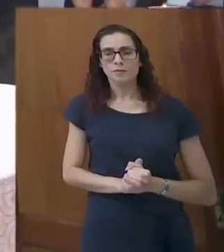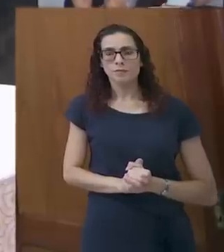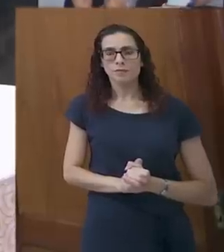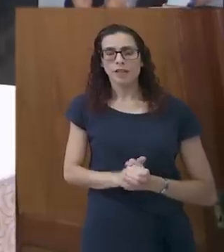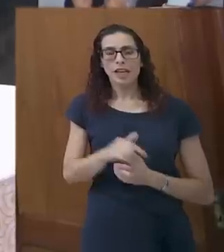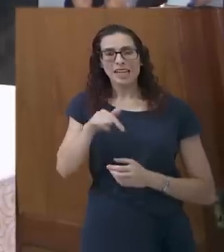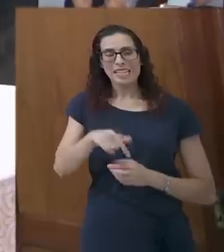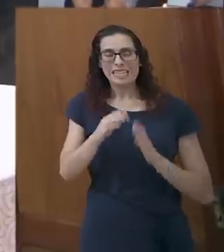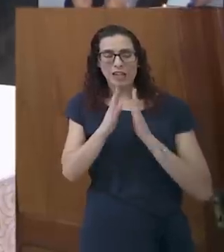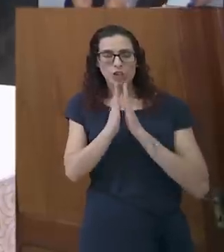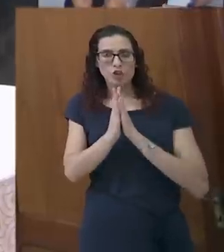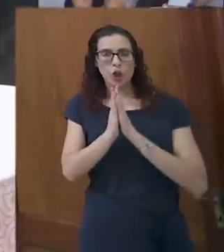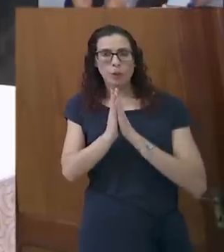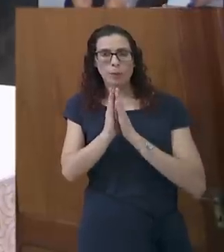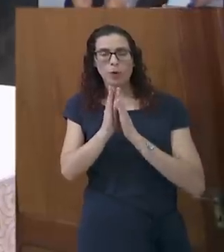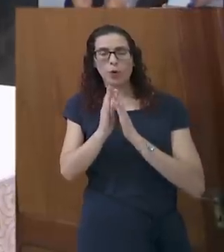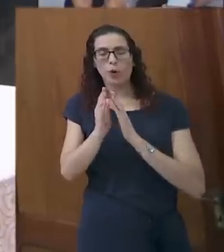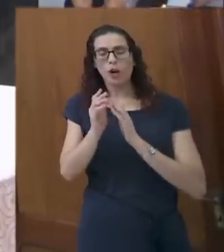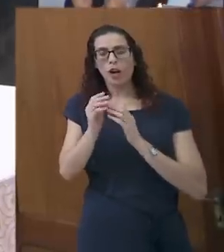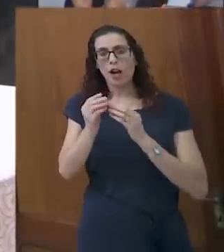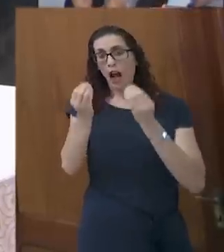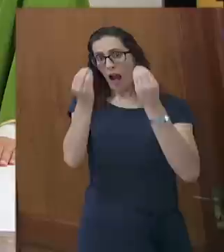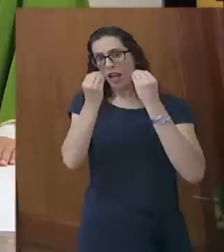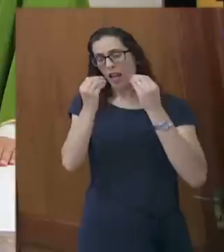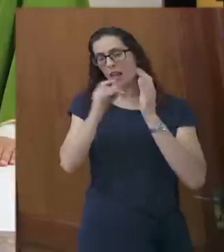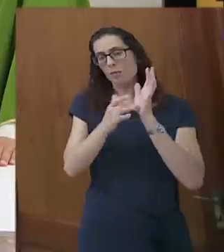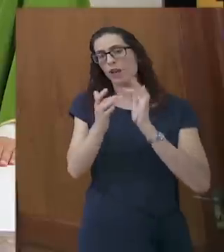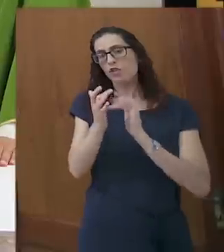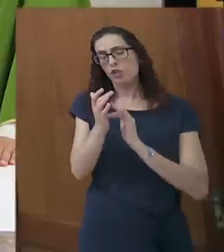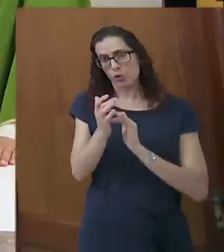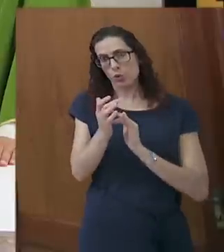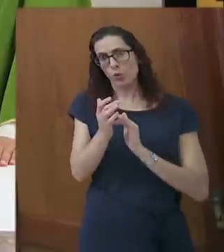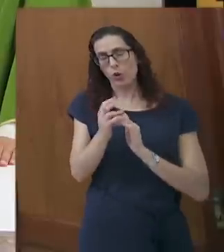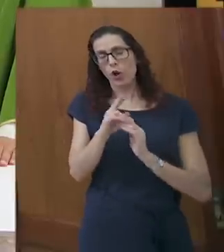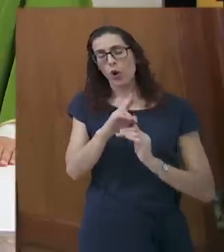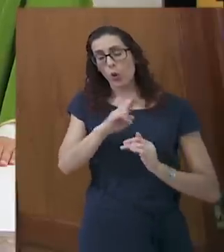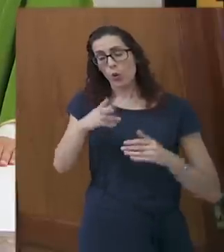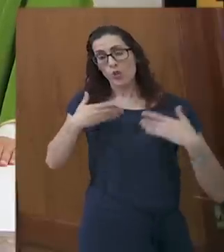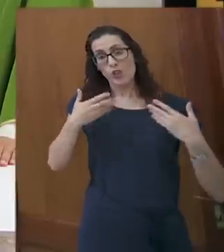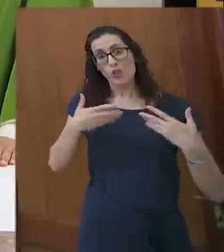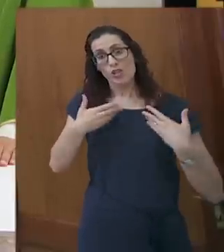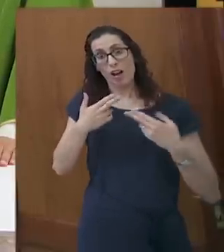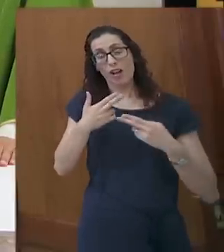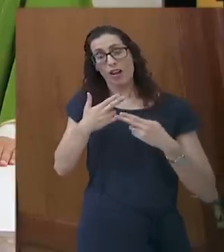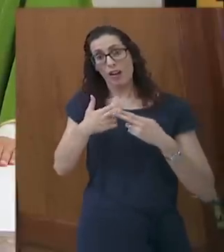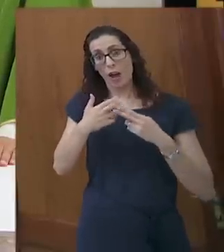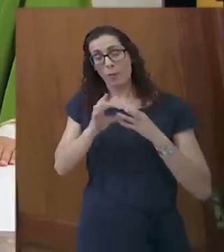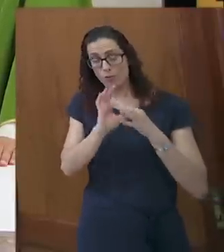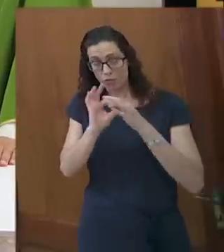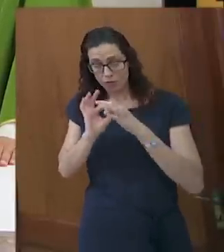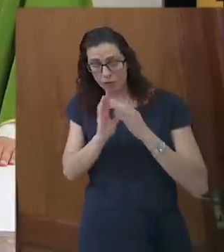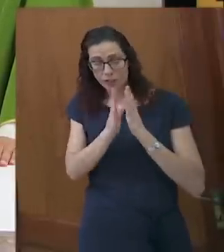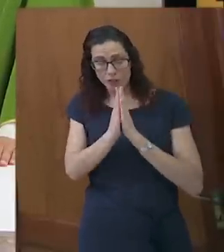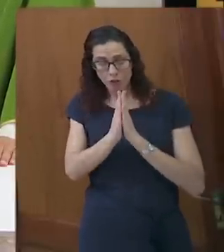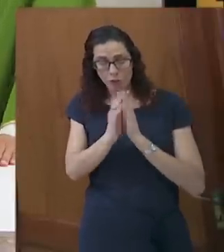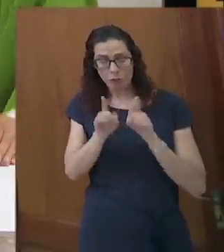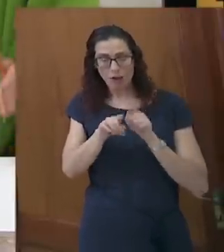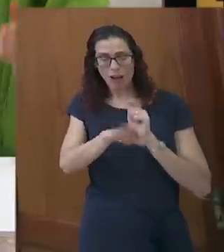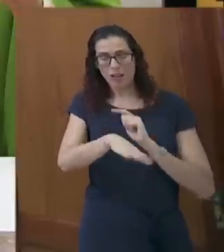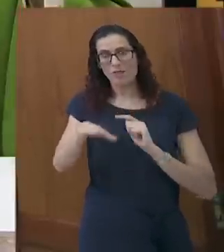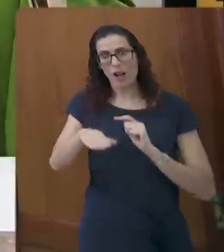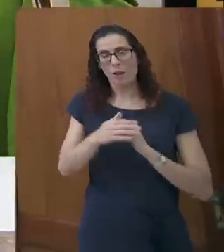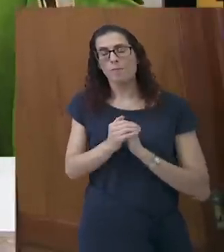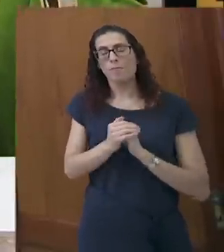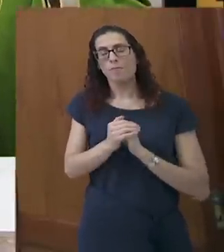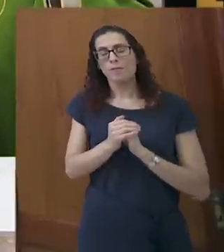Iju flimkien nitolbu t-talba li għallimna Ġesu li rrid li nitolbu bħalulijiet tal-istess missier tagħna,